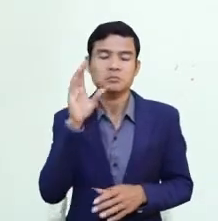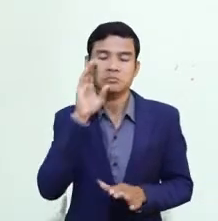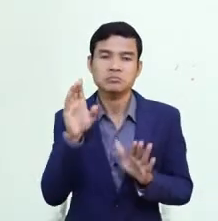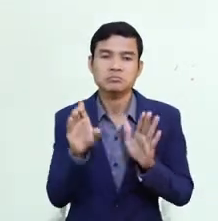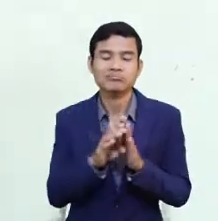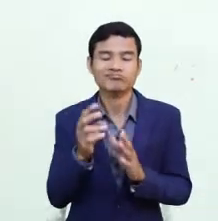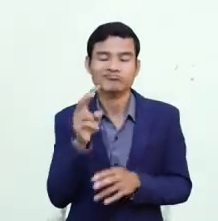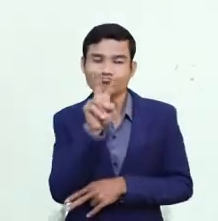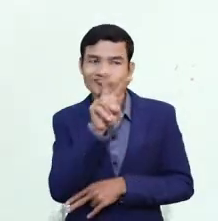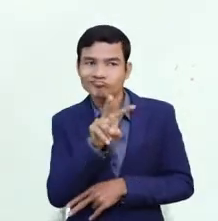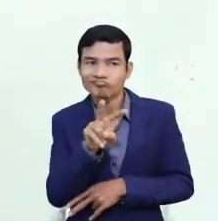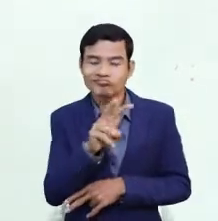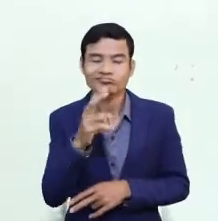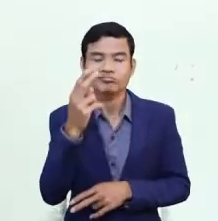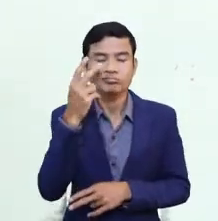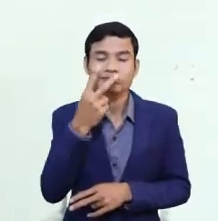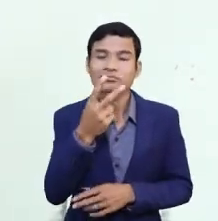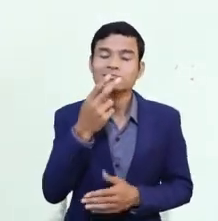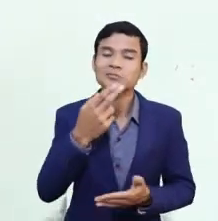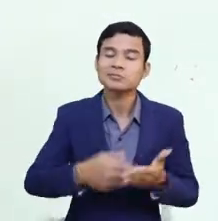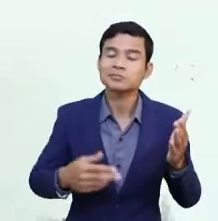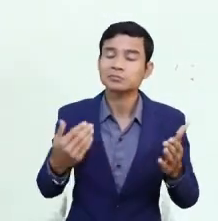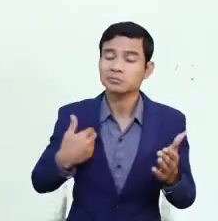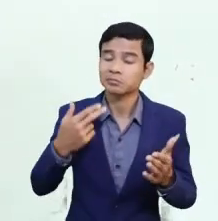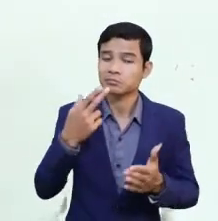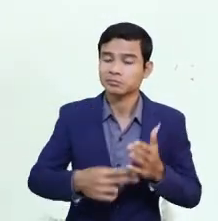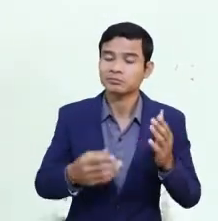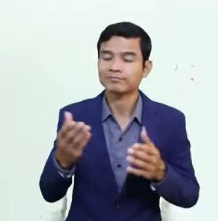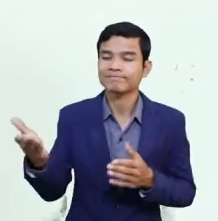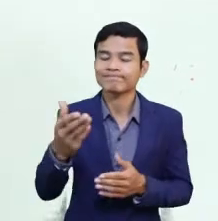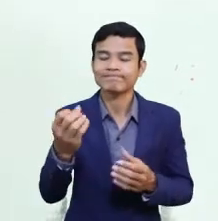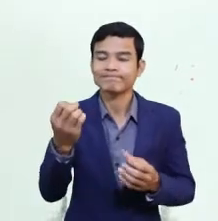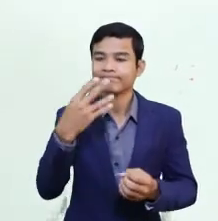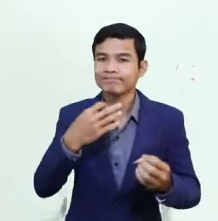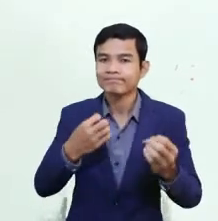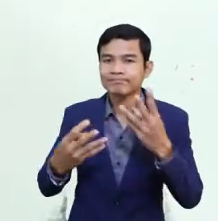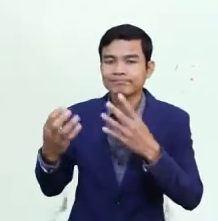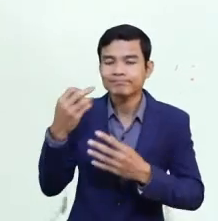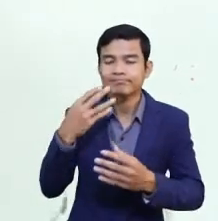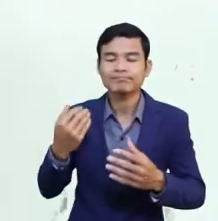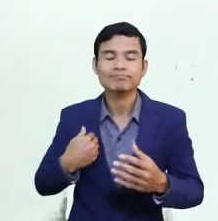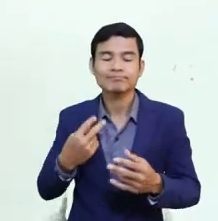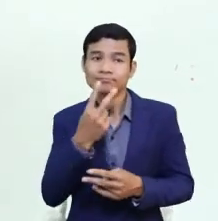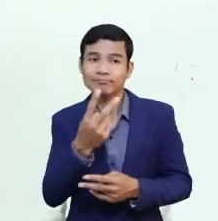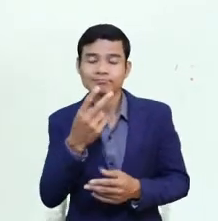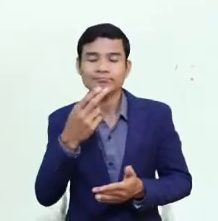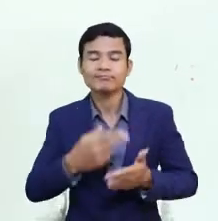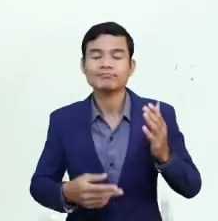khơi miên ở vây khác con mờ mờ cha hay con rệp rộp anh nè cơ rụp bản đắng nè con miên rụp ở vây ạ